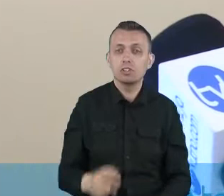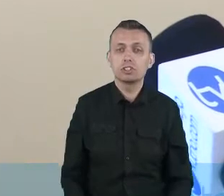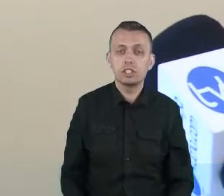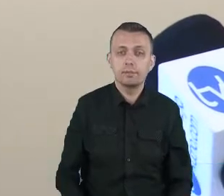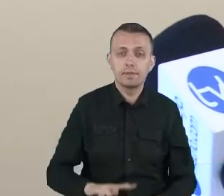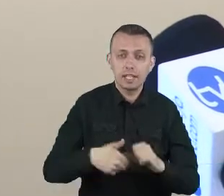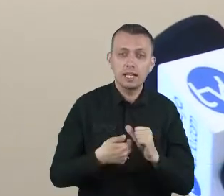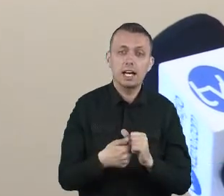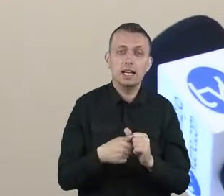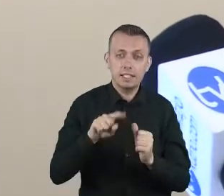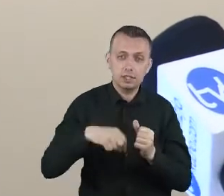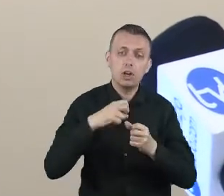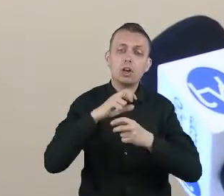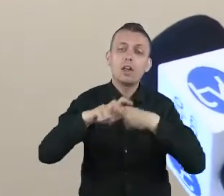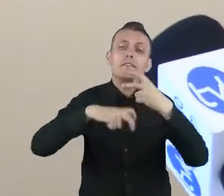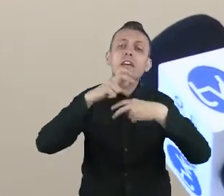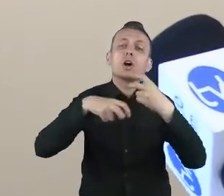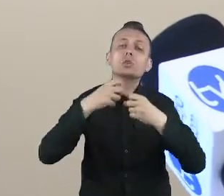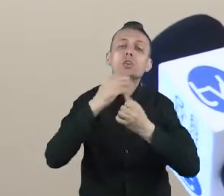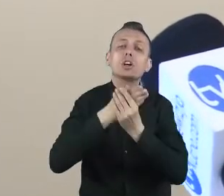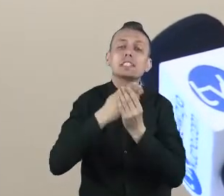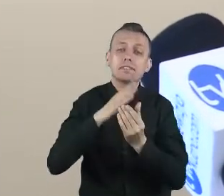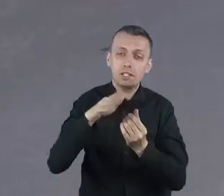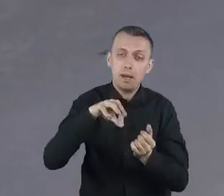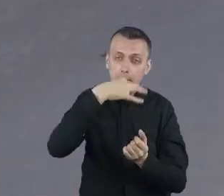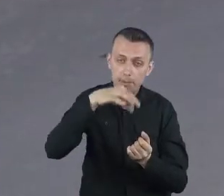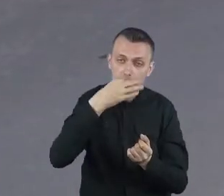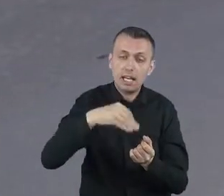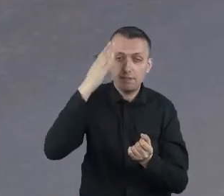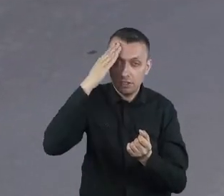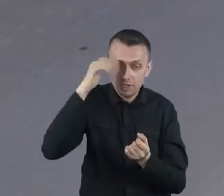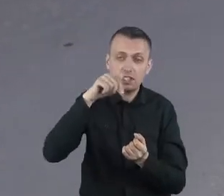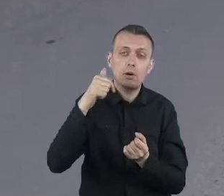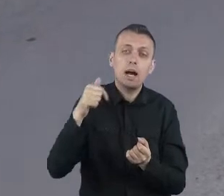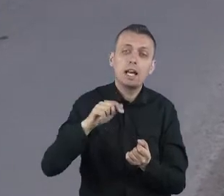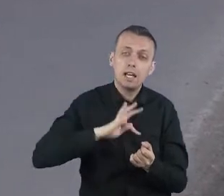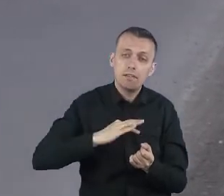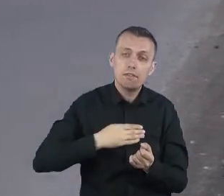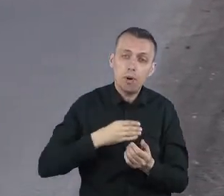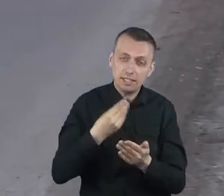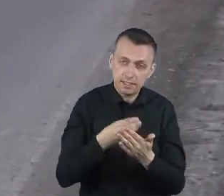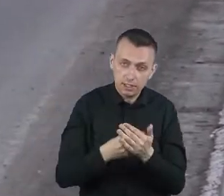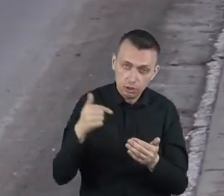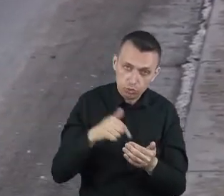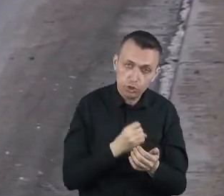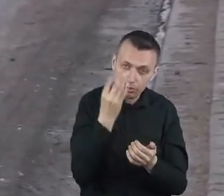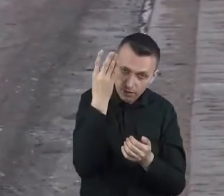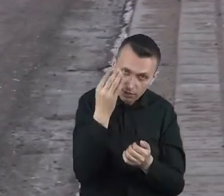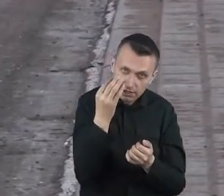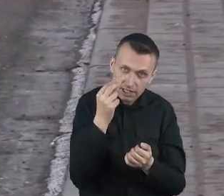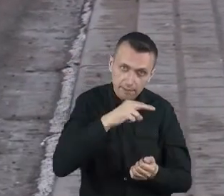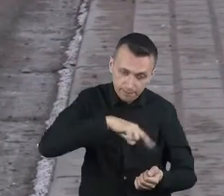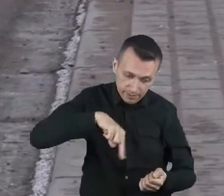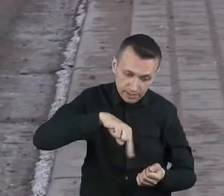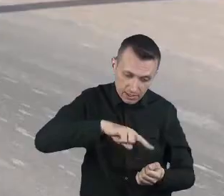wiosny, ale to ma wykonawca poprawić. Oczywiście wiedział, że będzie to musiał poprawić na własny koszt na wiosnę. Oznakowanie